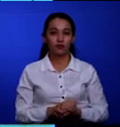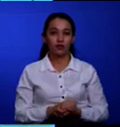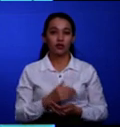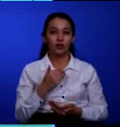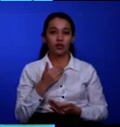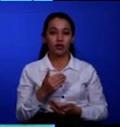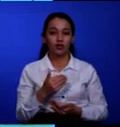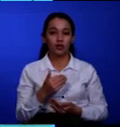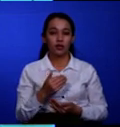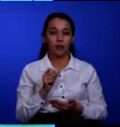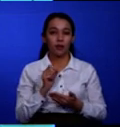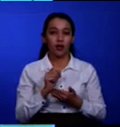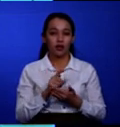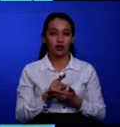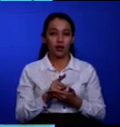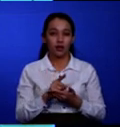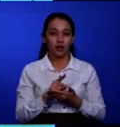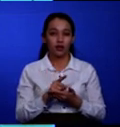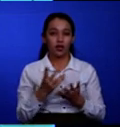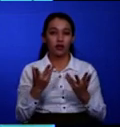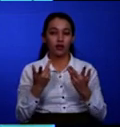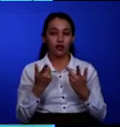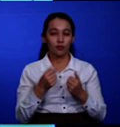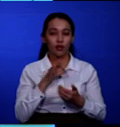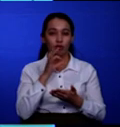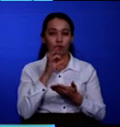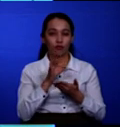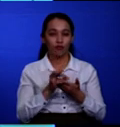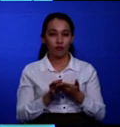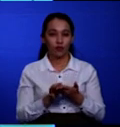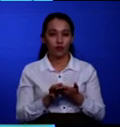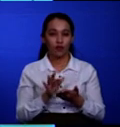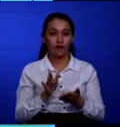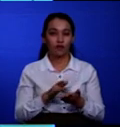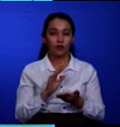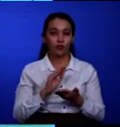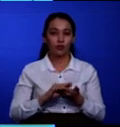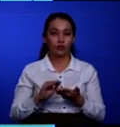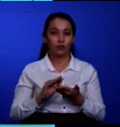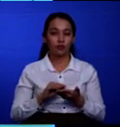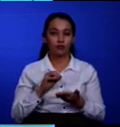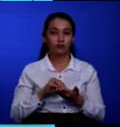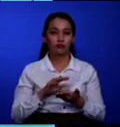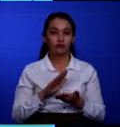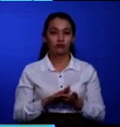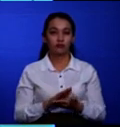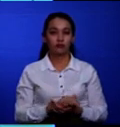Siz masalani berilishi, yechish hamda javob qismini daftaringizga yozib oling.